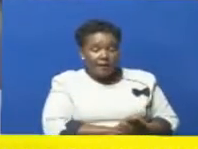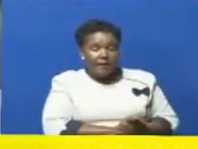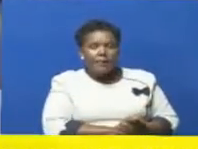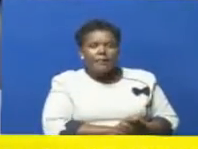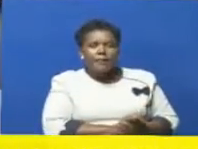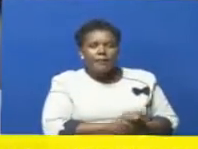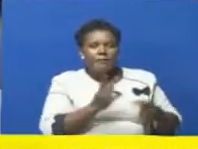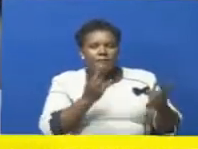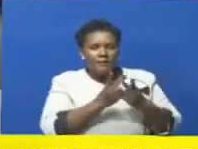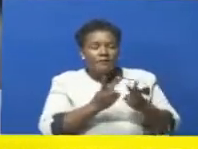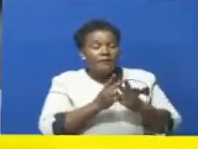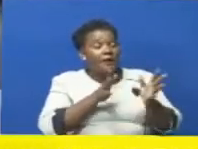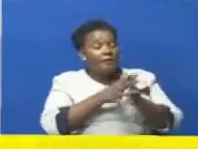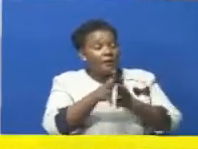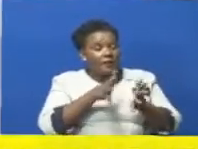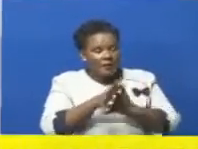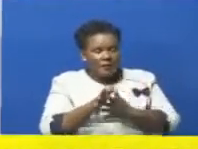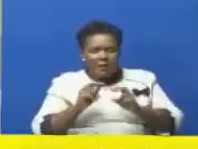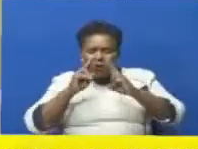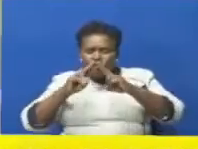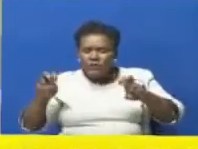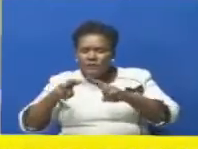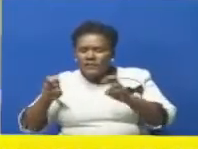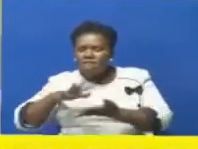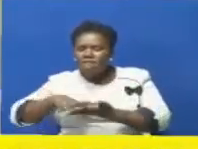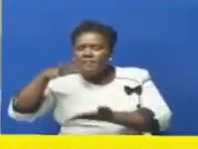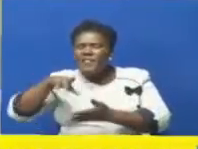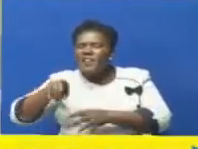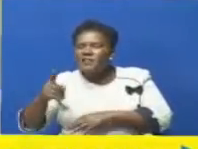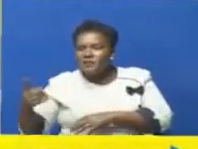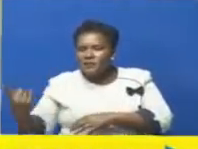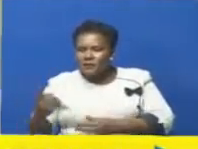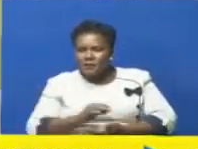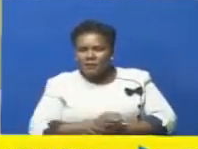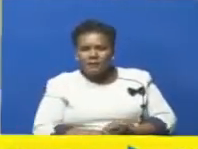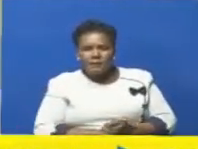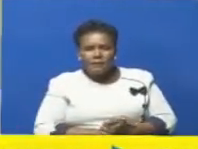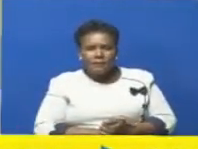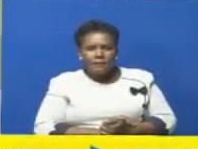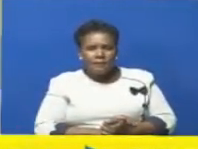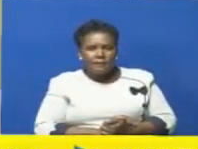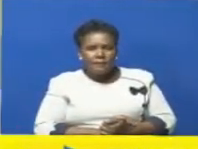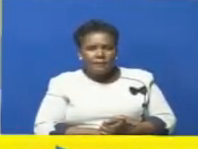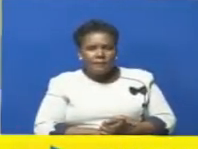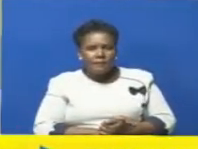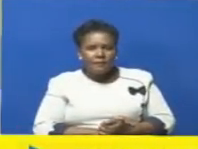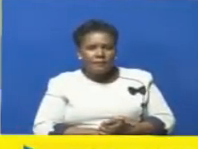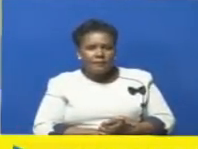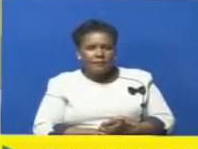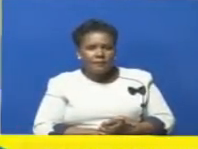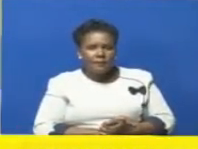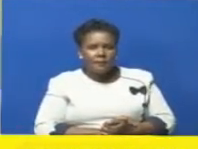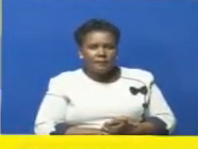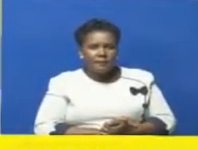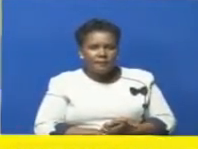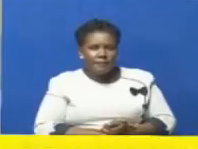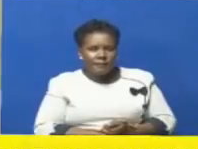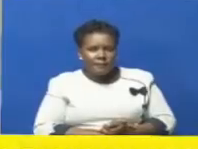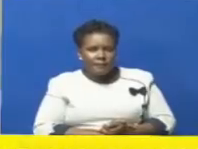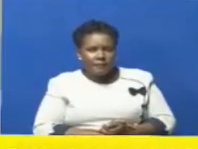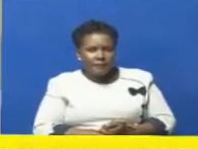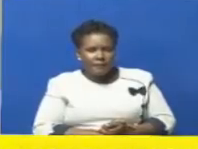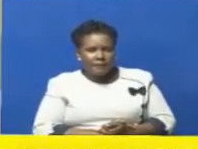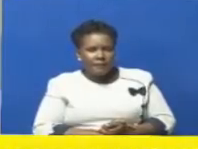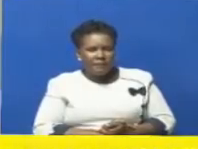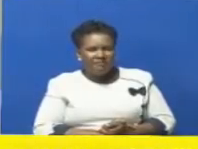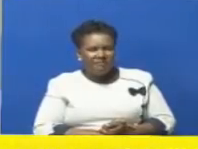akazungumzia faida za utafiti huo kwa upande wa Zanzibar. Utafiti huo ni muhimu sana katika sekta ya afya, kwani hutoa dhamini